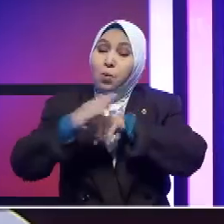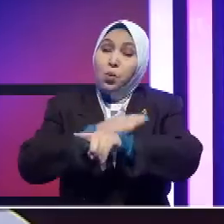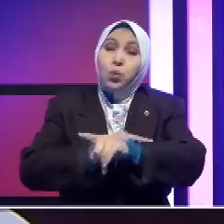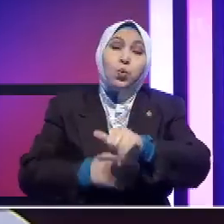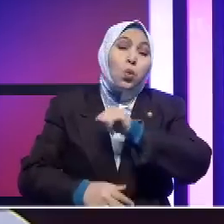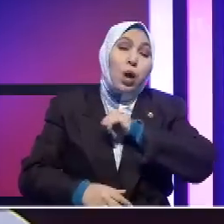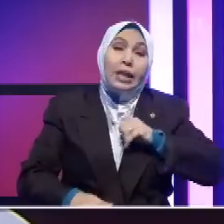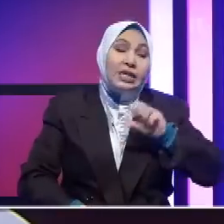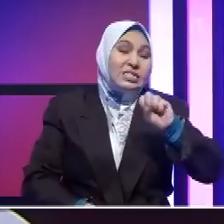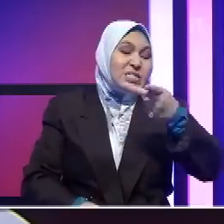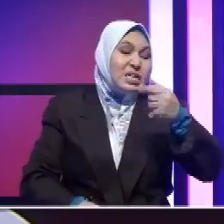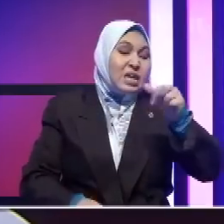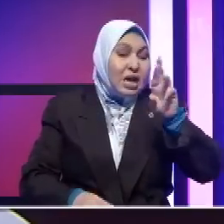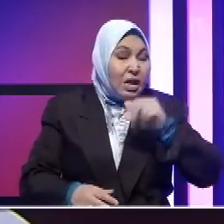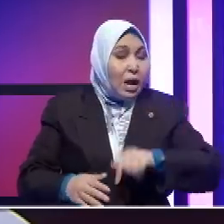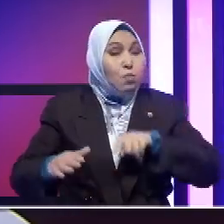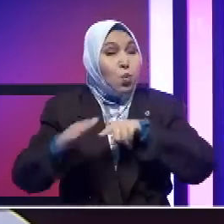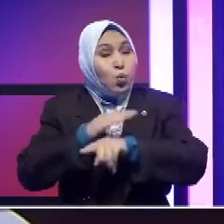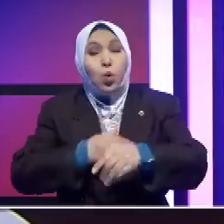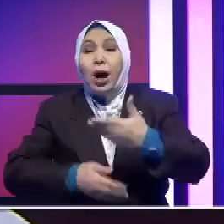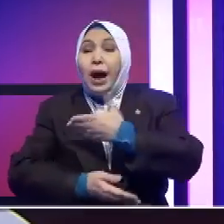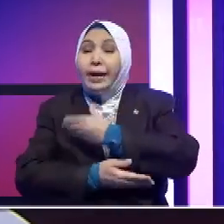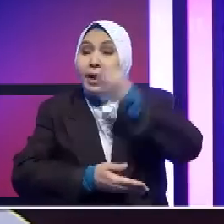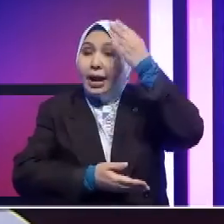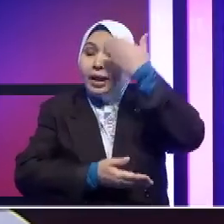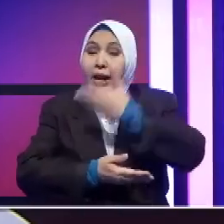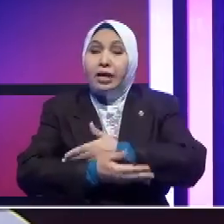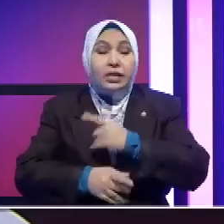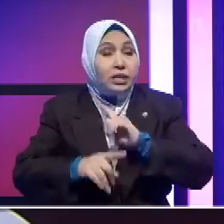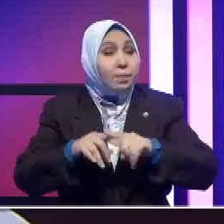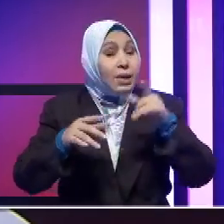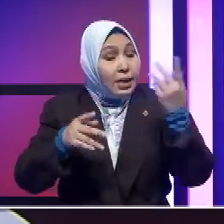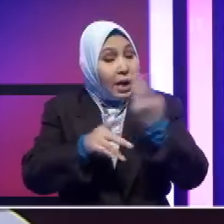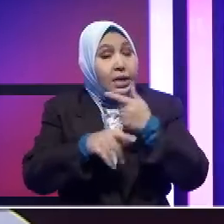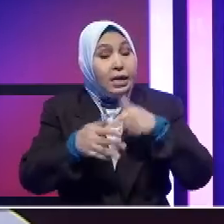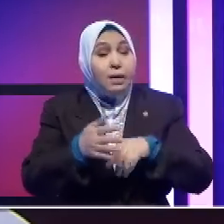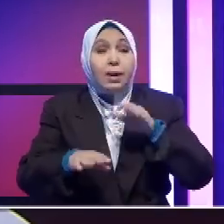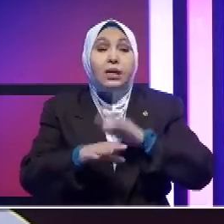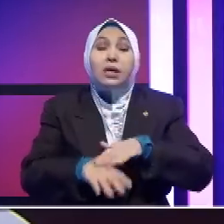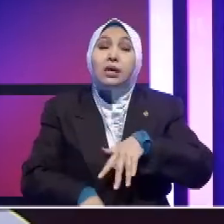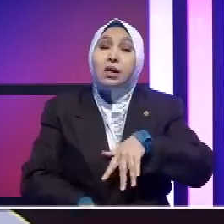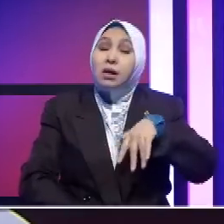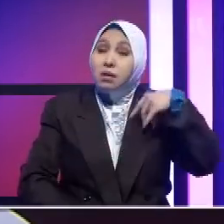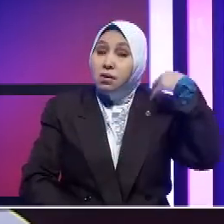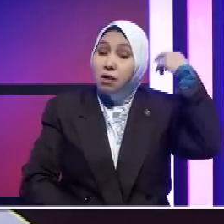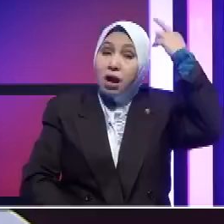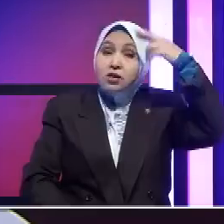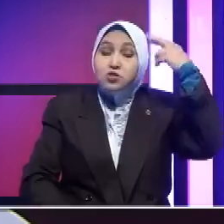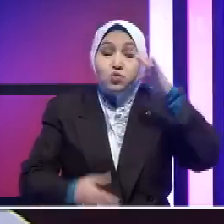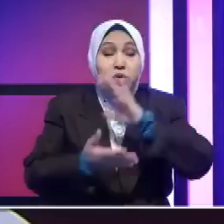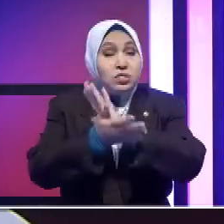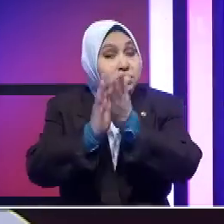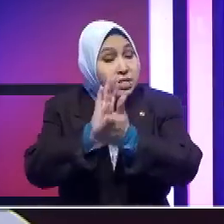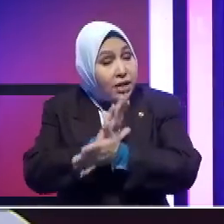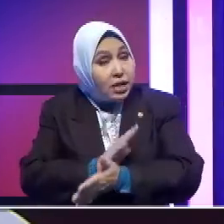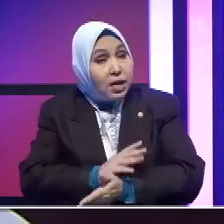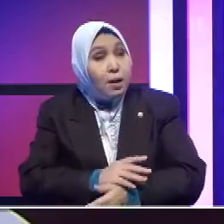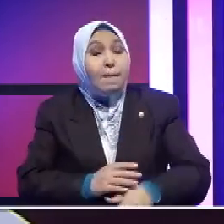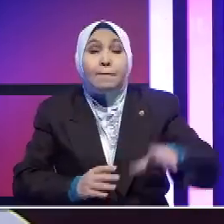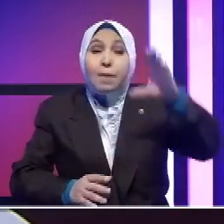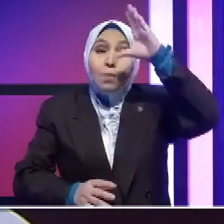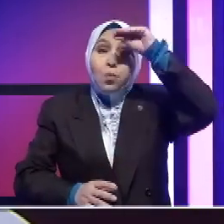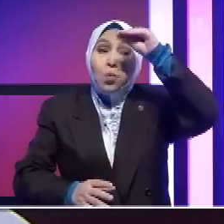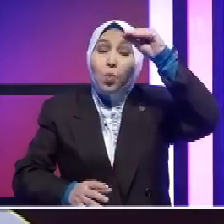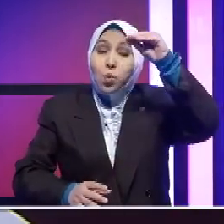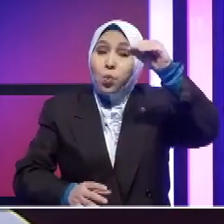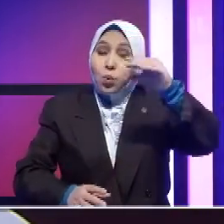Bani Israel, nak bunuh anak lelaki, tapi kali ini kepada rasul. Maka pada waktu ini mukmin ini, ya, pemuda yang